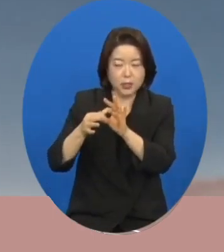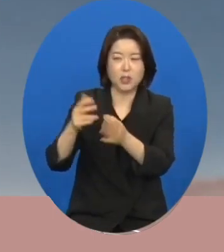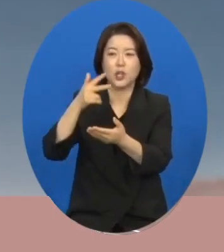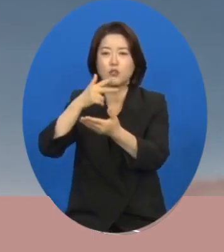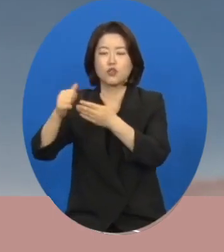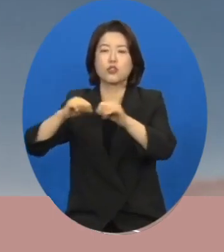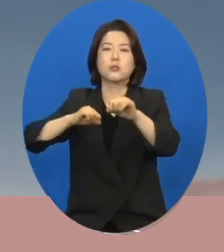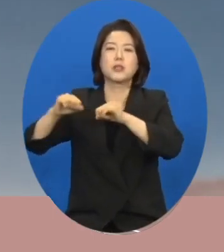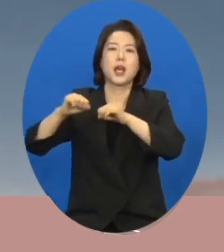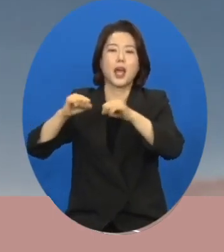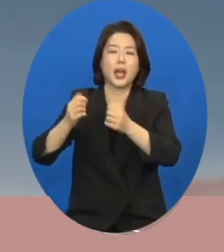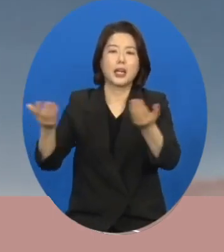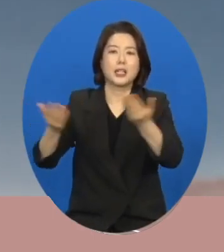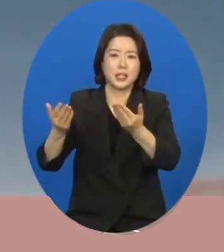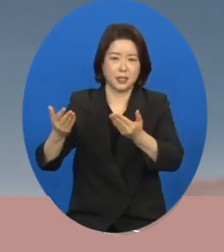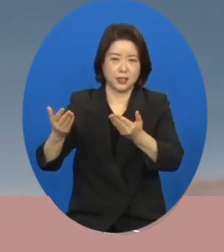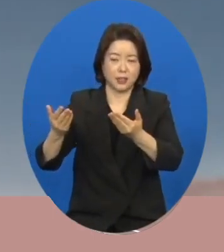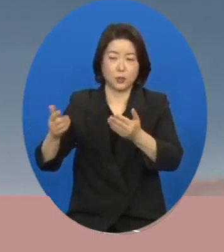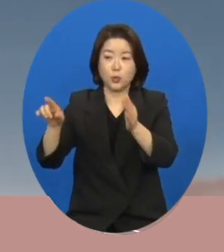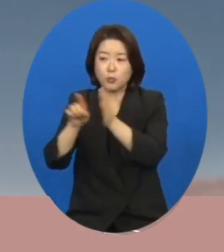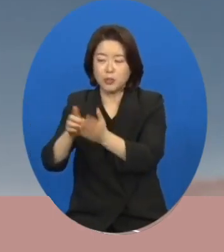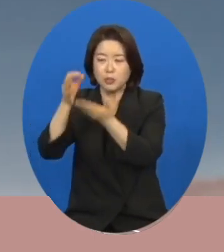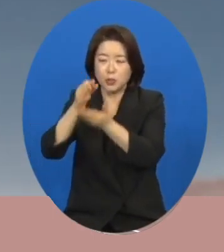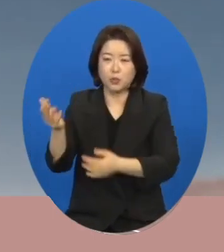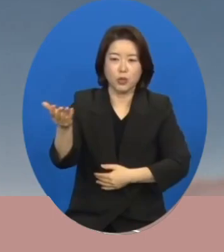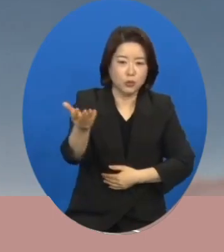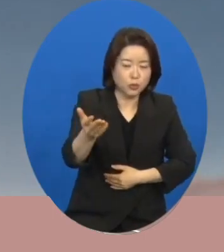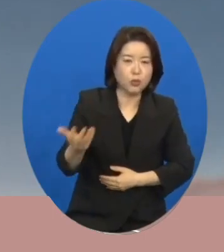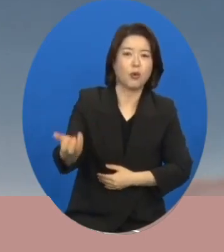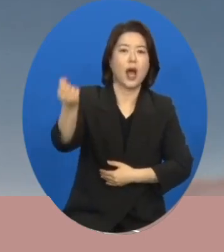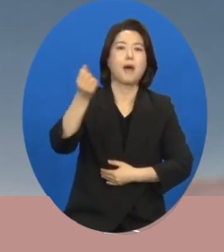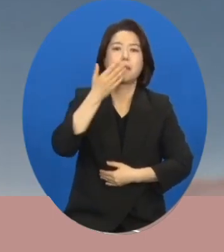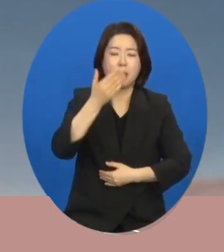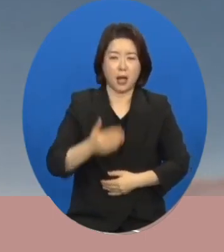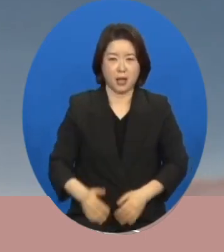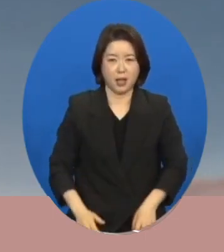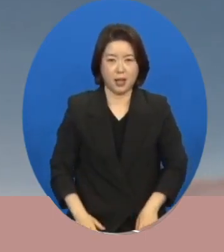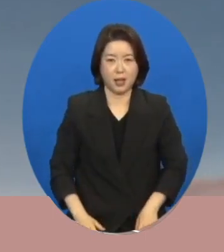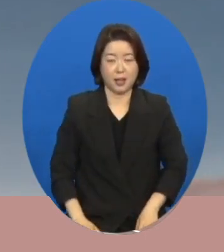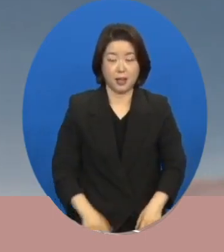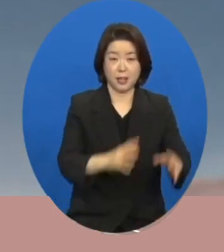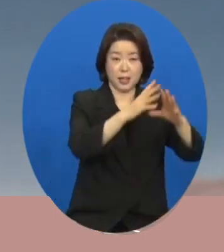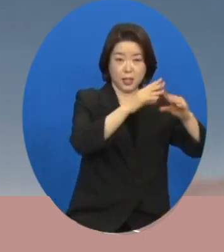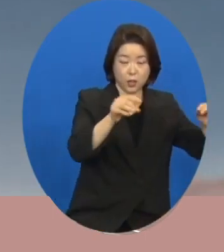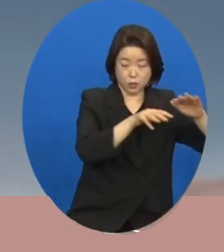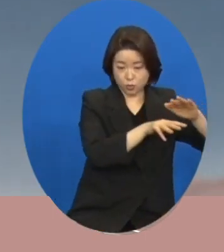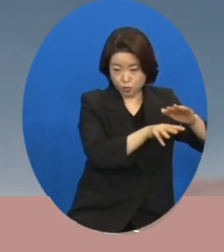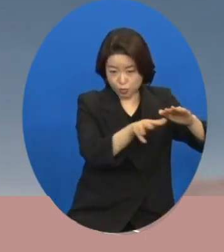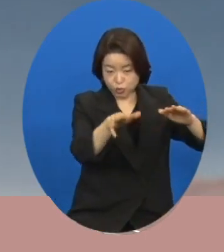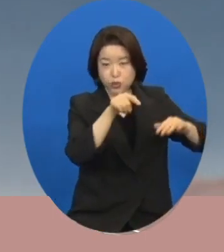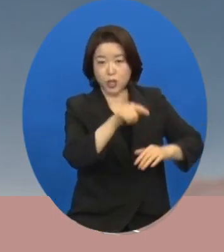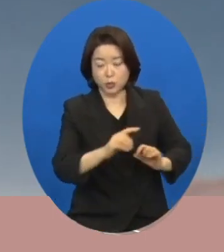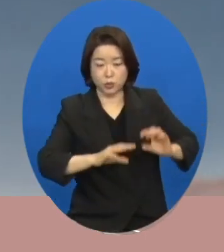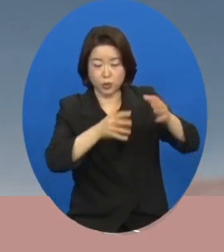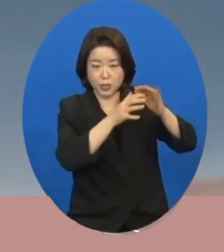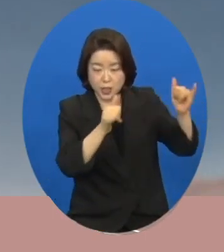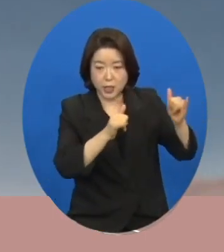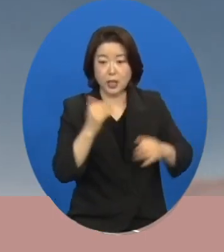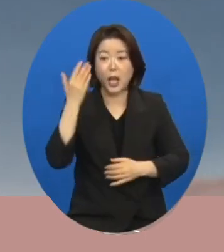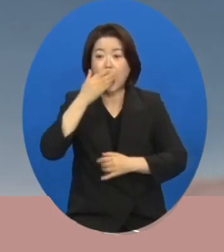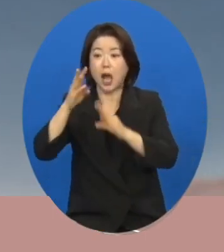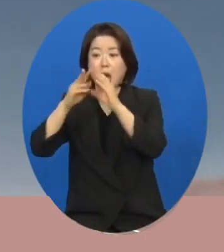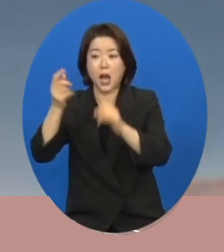유업을 누리게 된다는 겁니다 자 왜 출애굽 1세대가 여러분 그 가나안 땅에 들어가지 못했죠